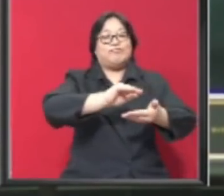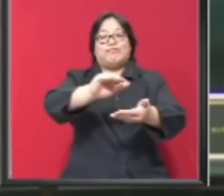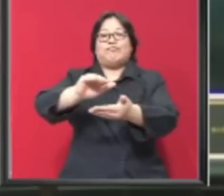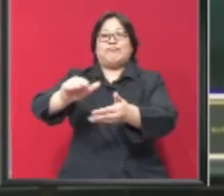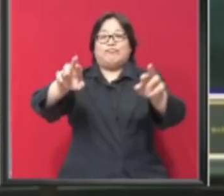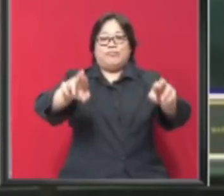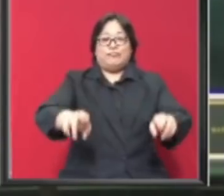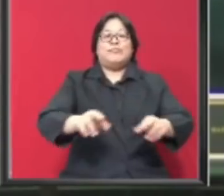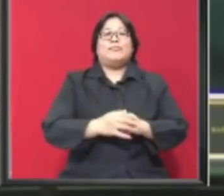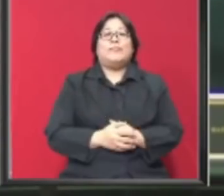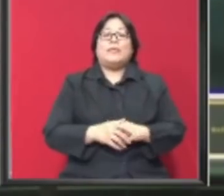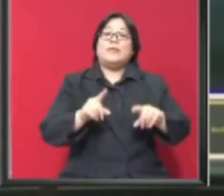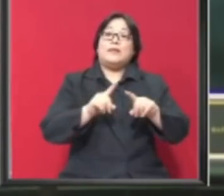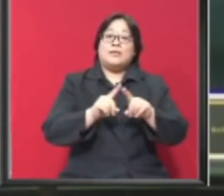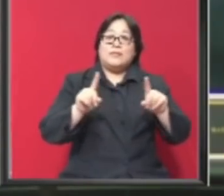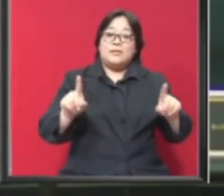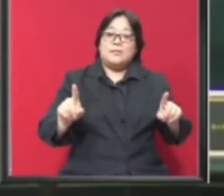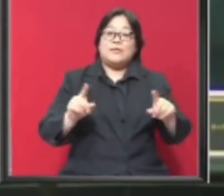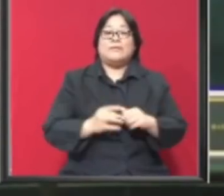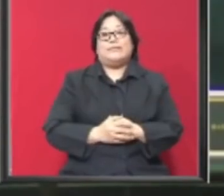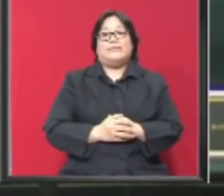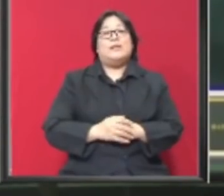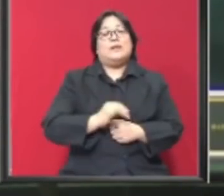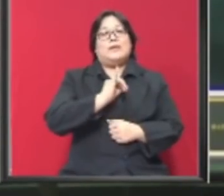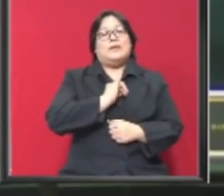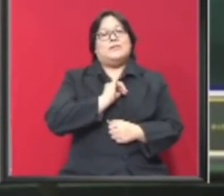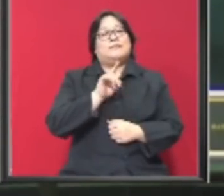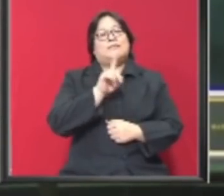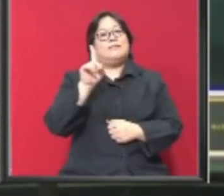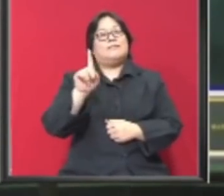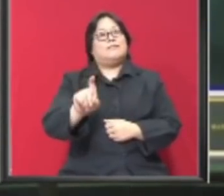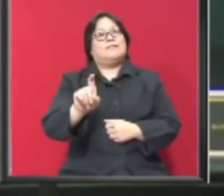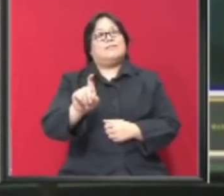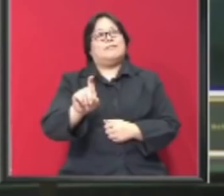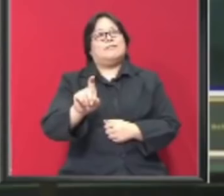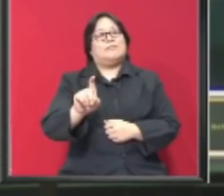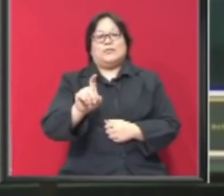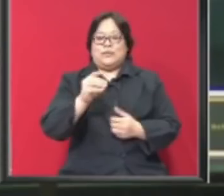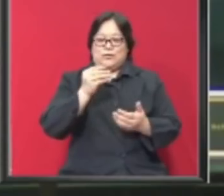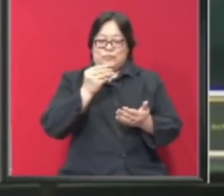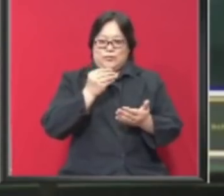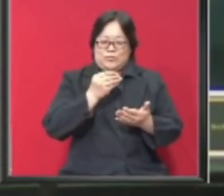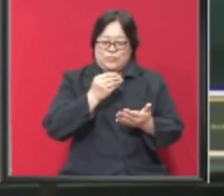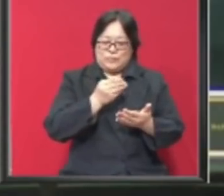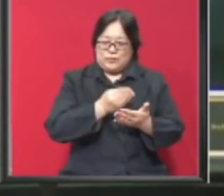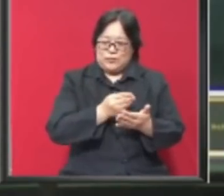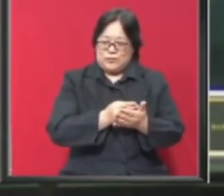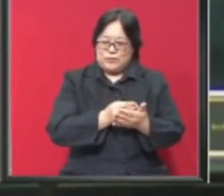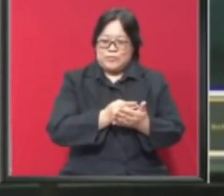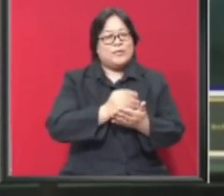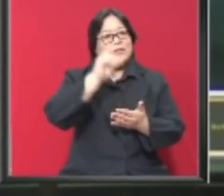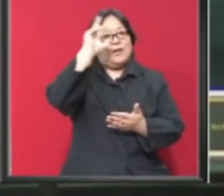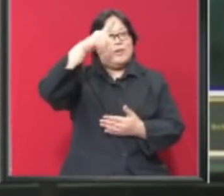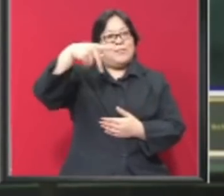mereka Hai tetapi saya tetap nyatanya dari manakah kerajaan